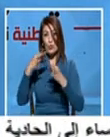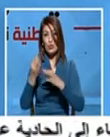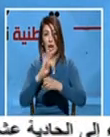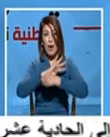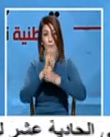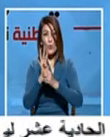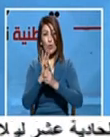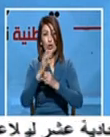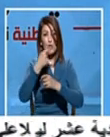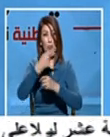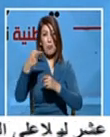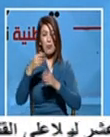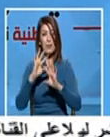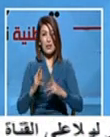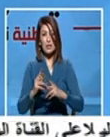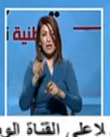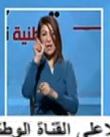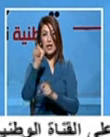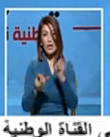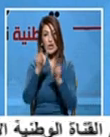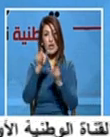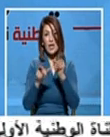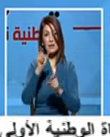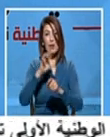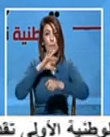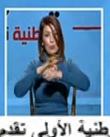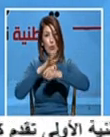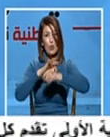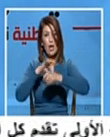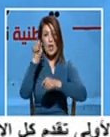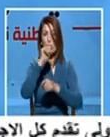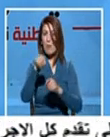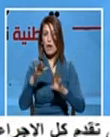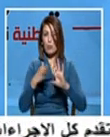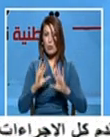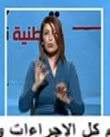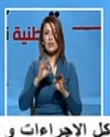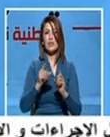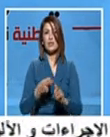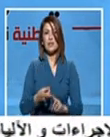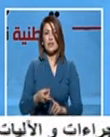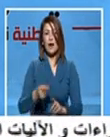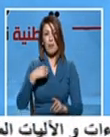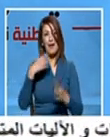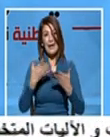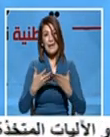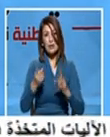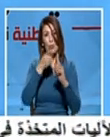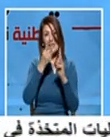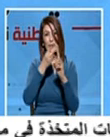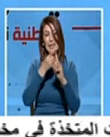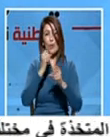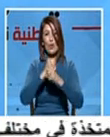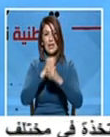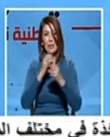كوفيد موا الناس المرضى الاخرين، الامراض الغير ساريه. امراض انا مهتمه بالامراض الغير